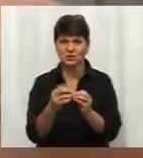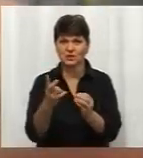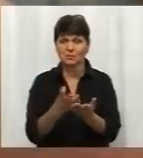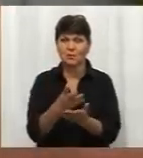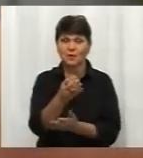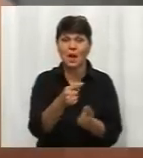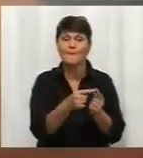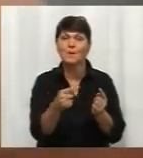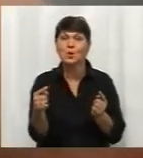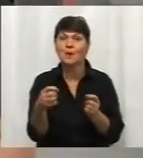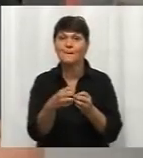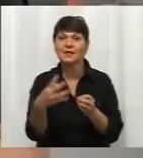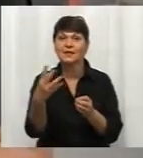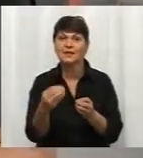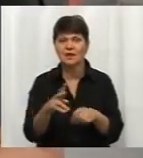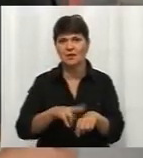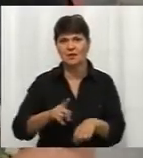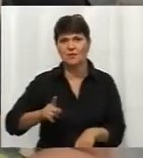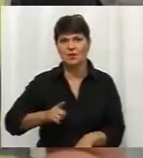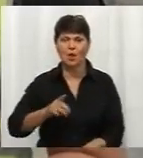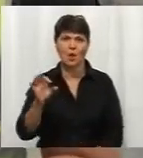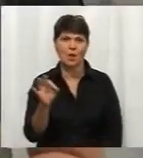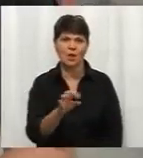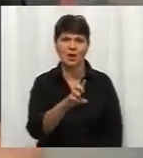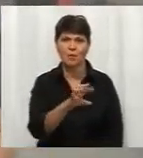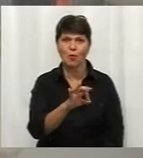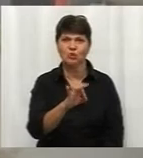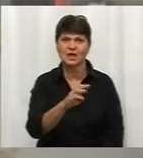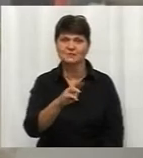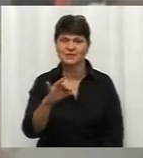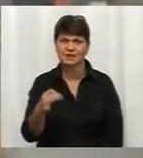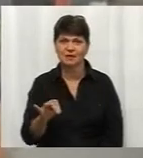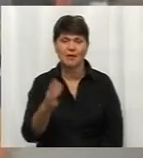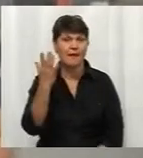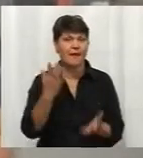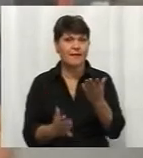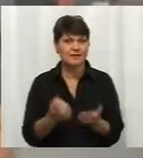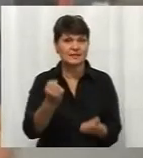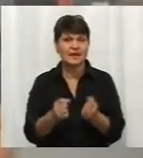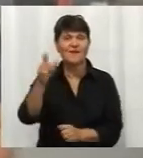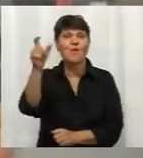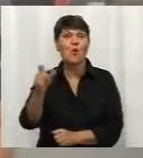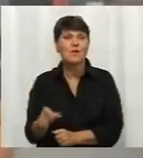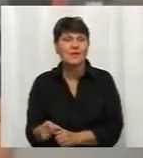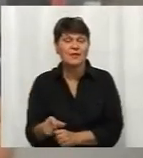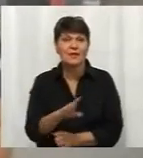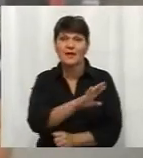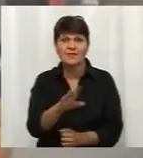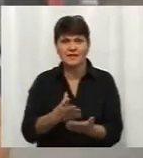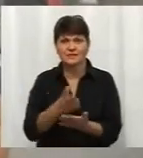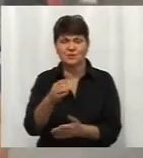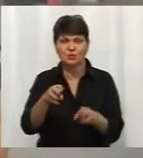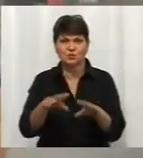протягом 15 днів, каже патрульний Олег Буржемський. Якщо водій протягом 15-денного терміну не сплачує постанову, вона